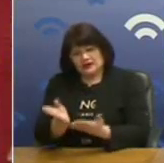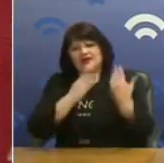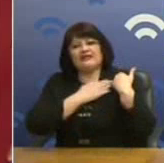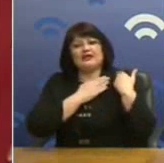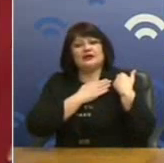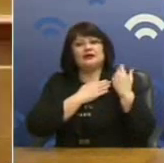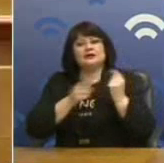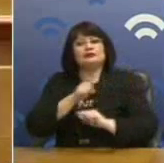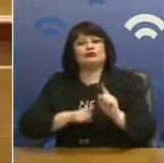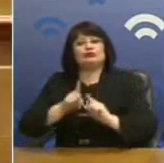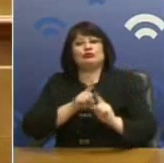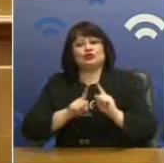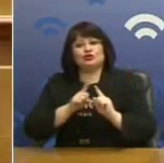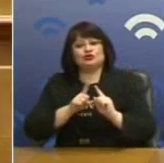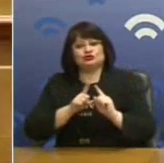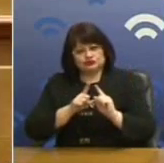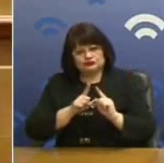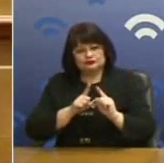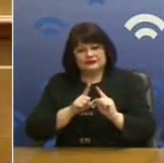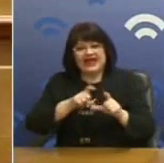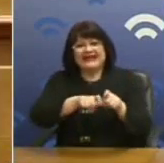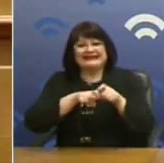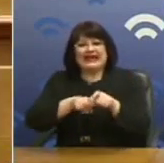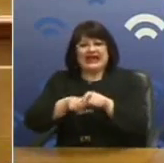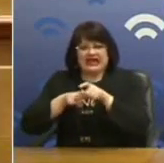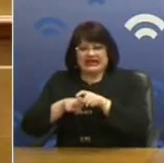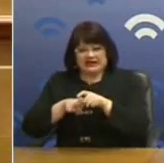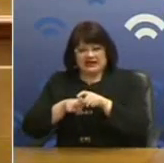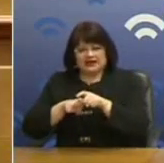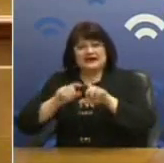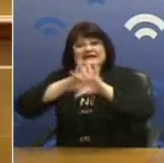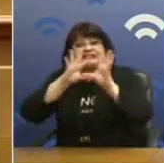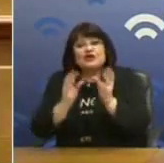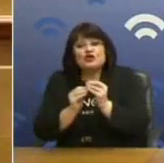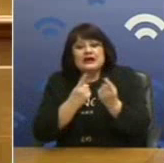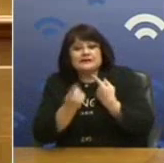την αναλάβουν οι εταίροι μέσα από συλλογικές διαπραγματεύσεις.